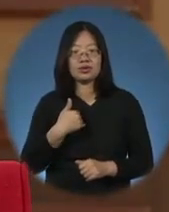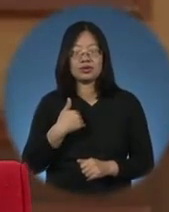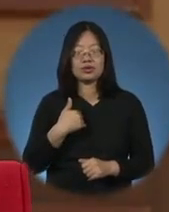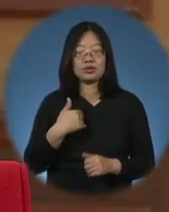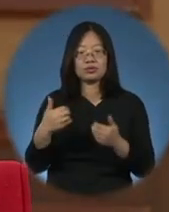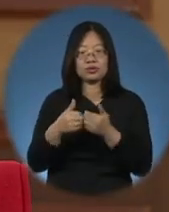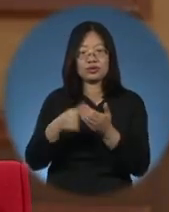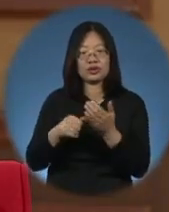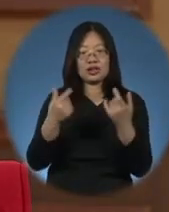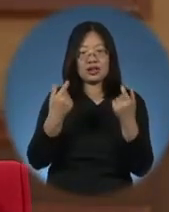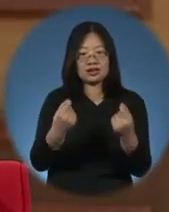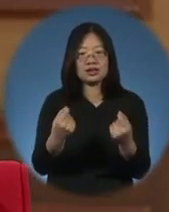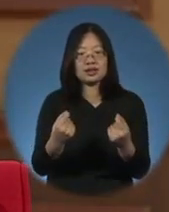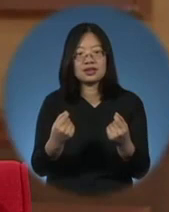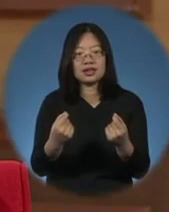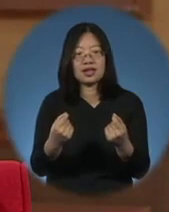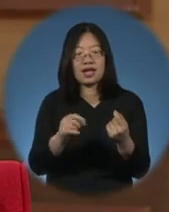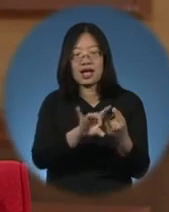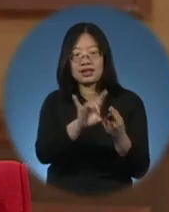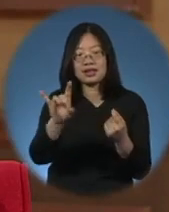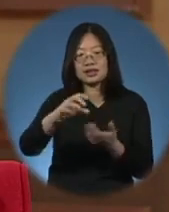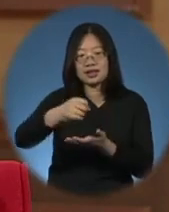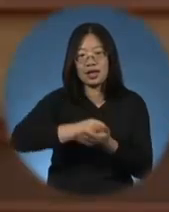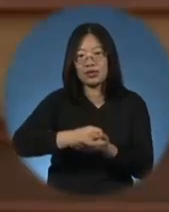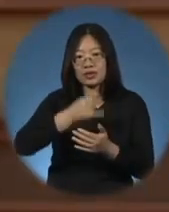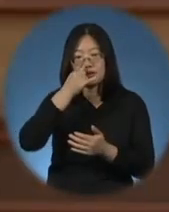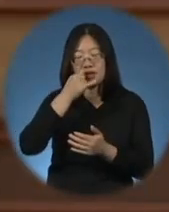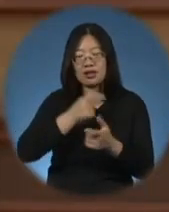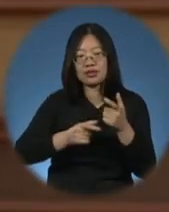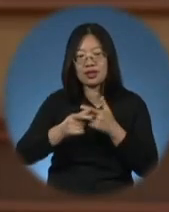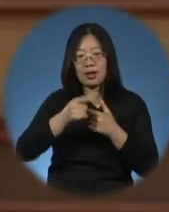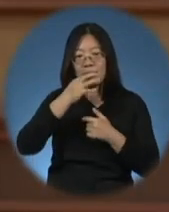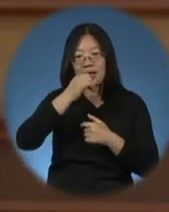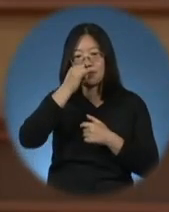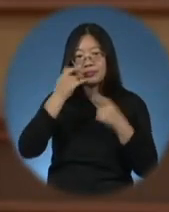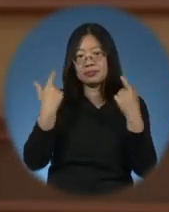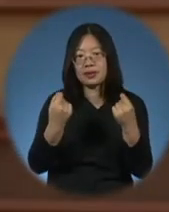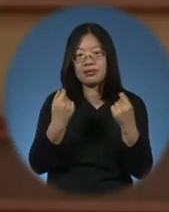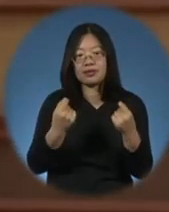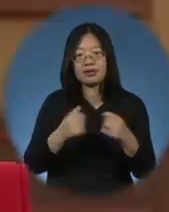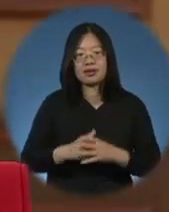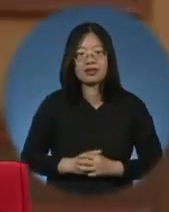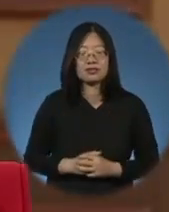무기 같은 거겠죠. 네, 스스로의 무기를 하나씩 갖는 것이 그게 더 바람직한 것 같아요.